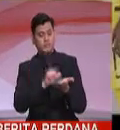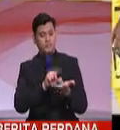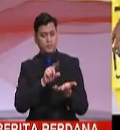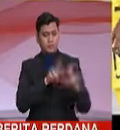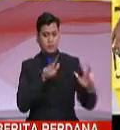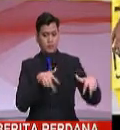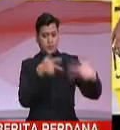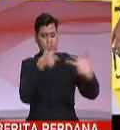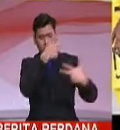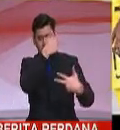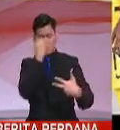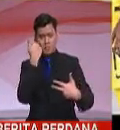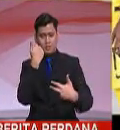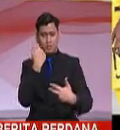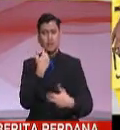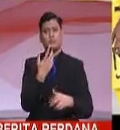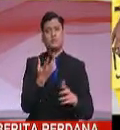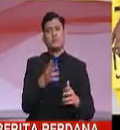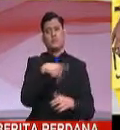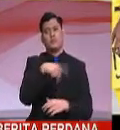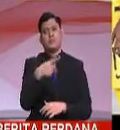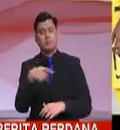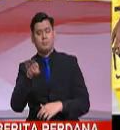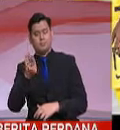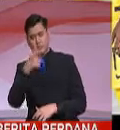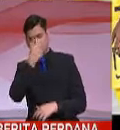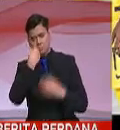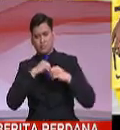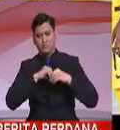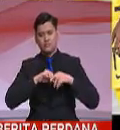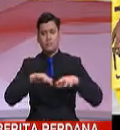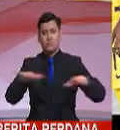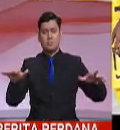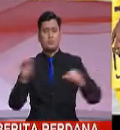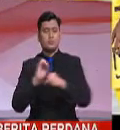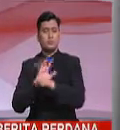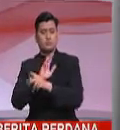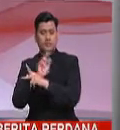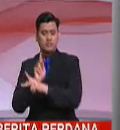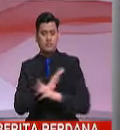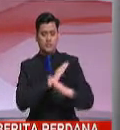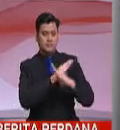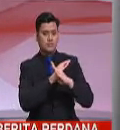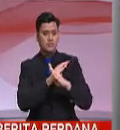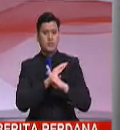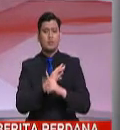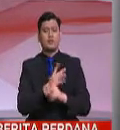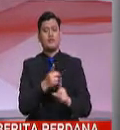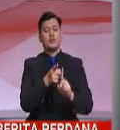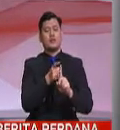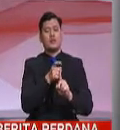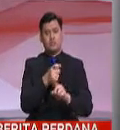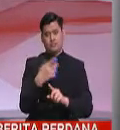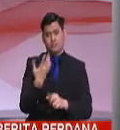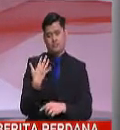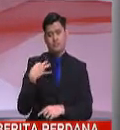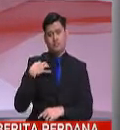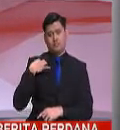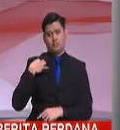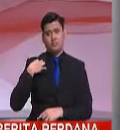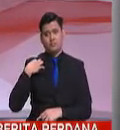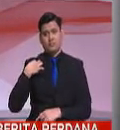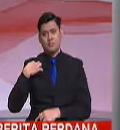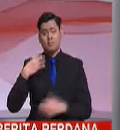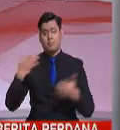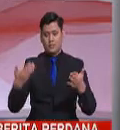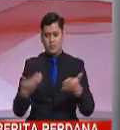Kawalan Pergerakan Bersyarat PKPB ekoran penularan pandemik COVID-19. Sebagai simbolik pelancaran jersi baru ini, Presiden